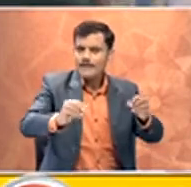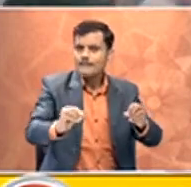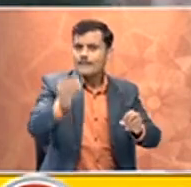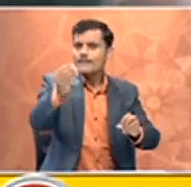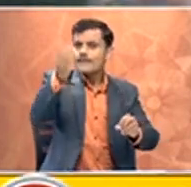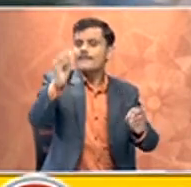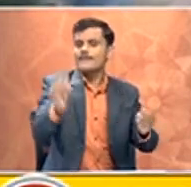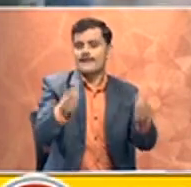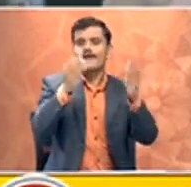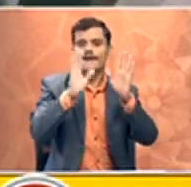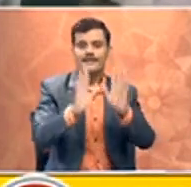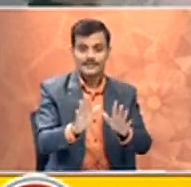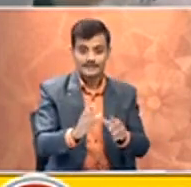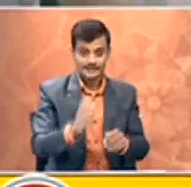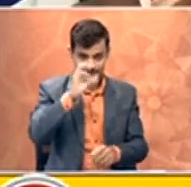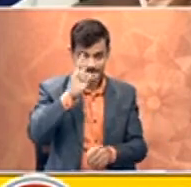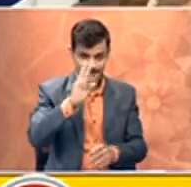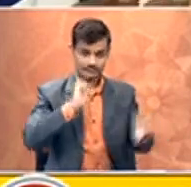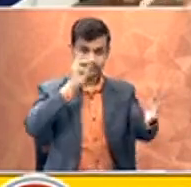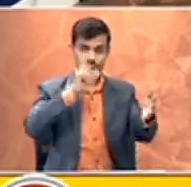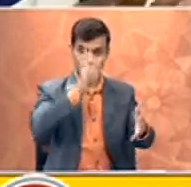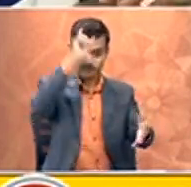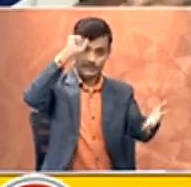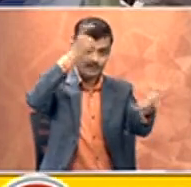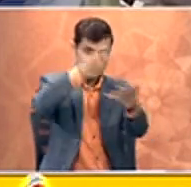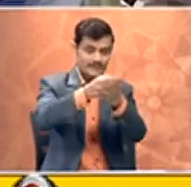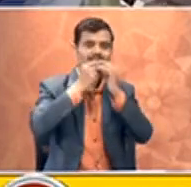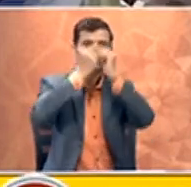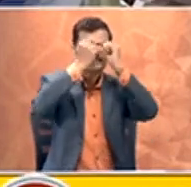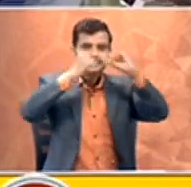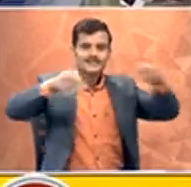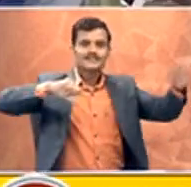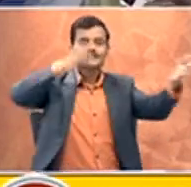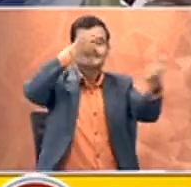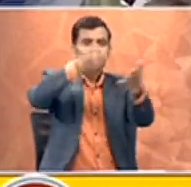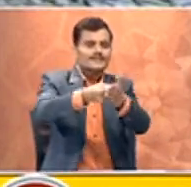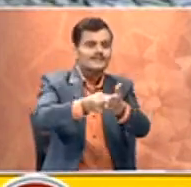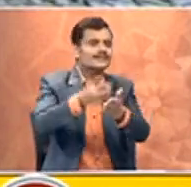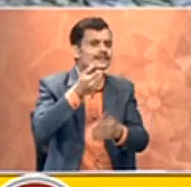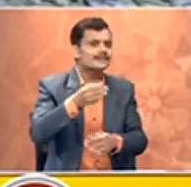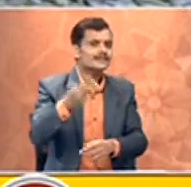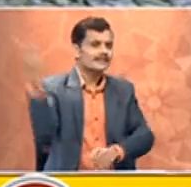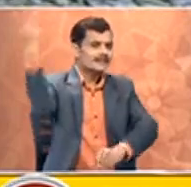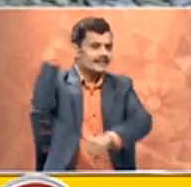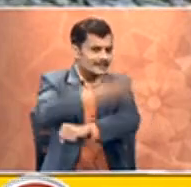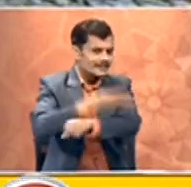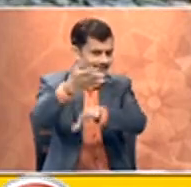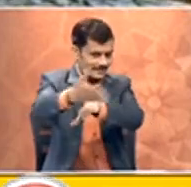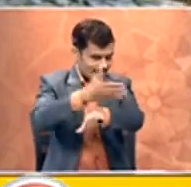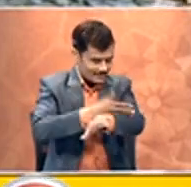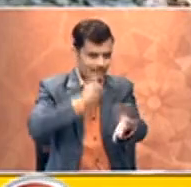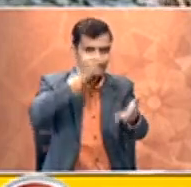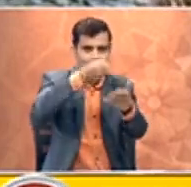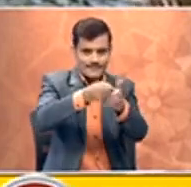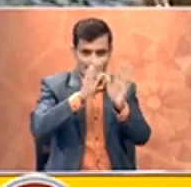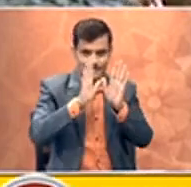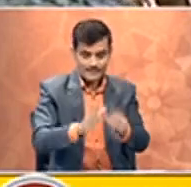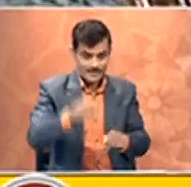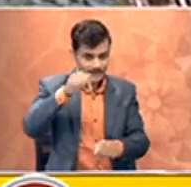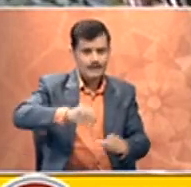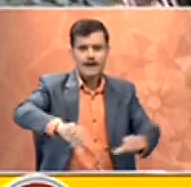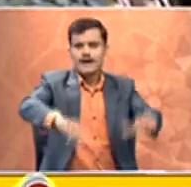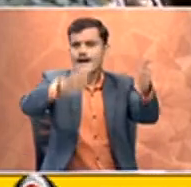है। चंद्रयान को चंद्रमा पर पहुंचे 3 दिन से ज्यादा का समय हो रहा है। ये